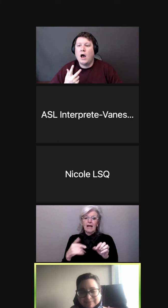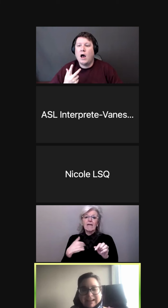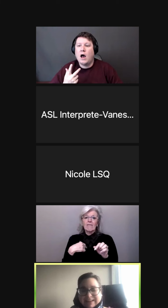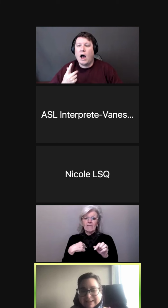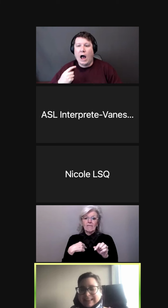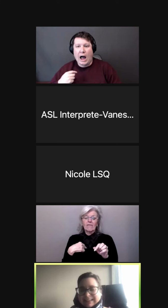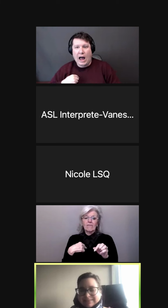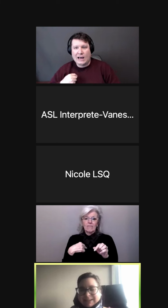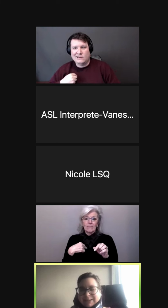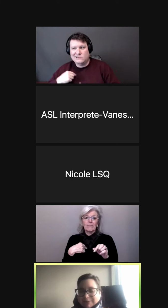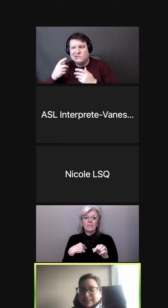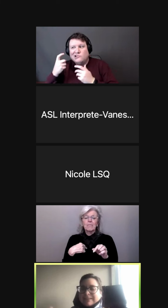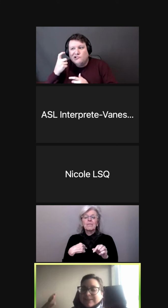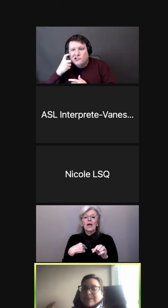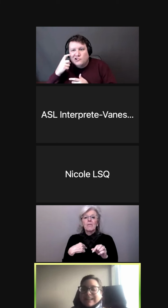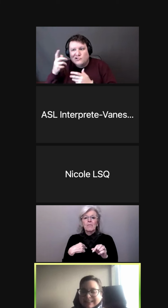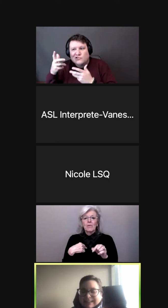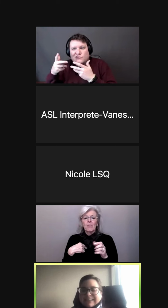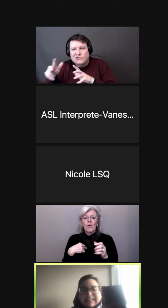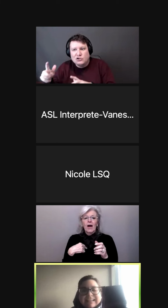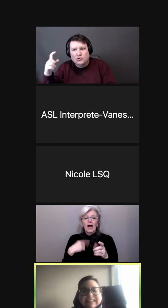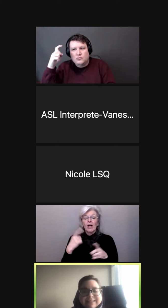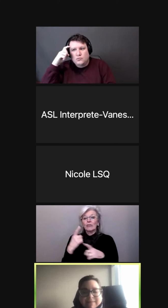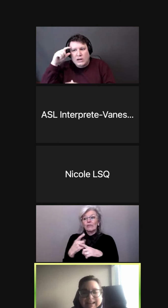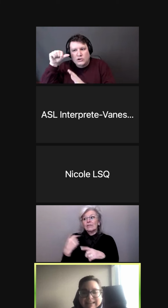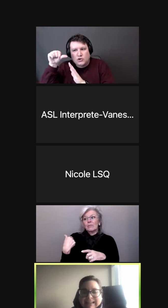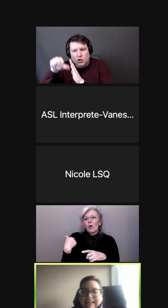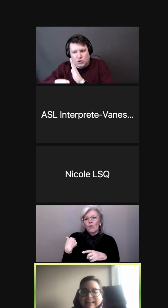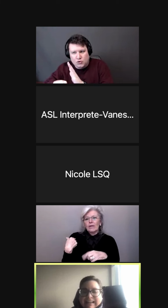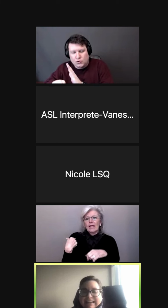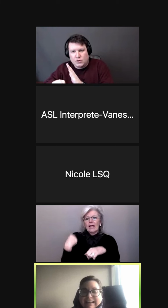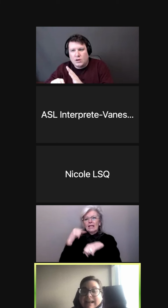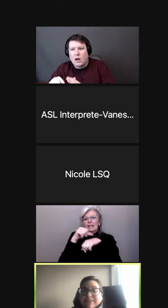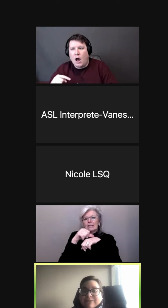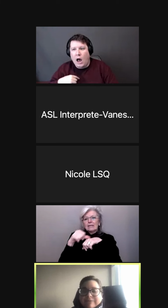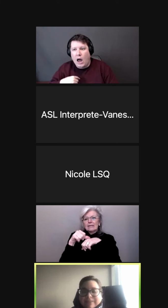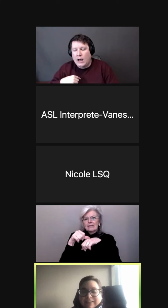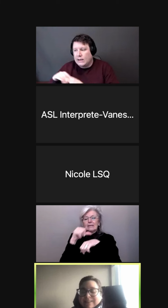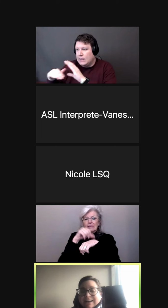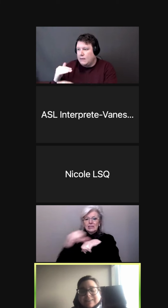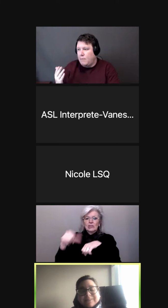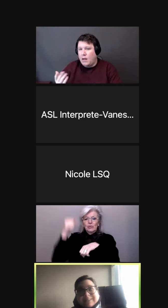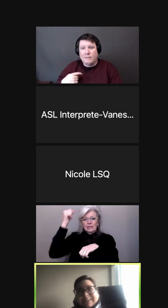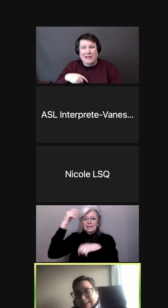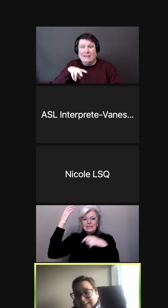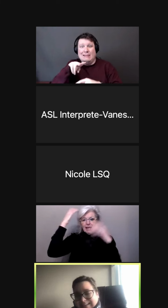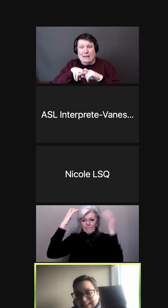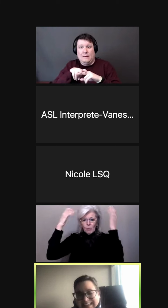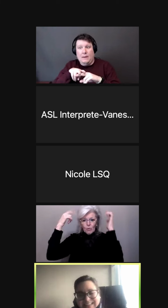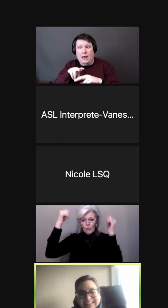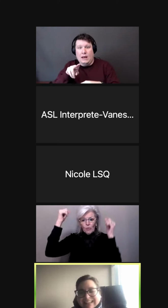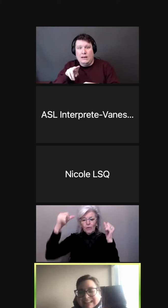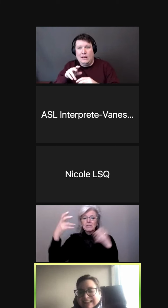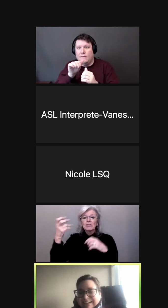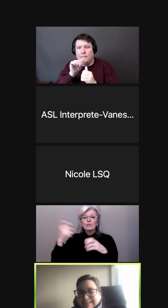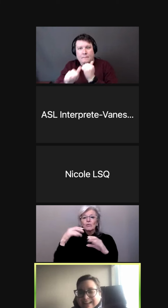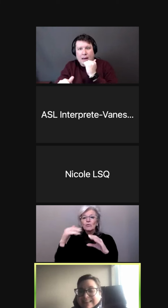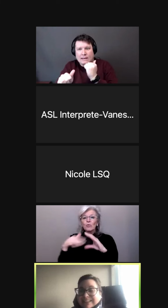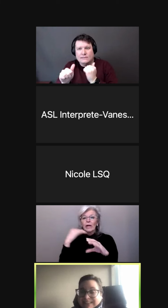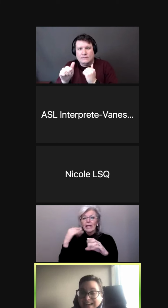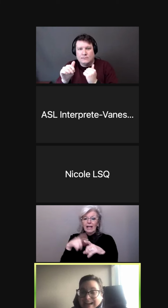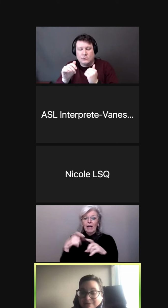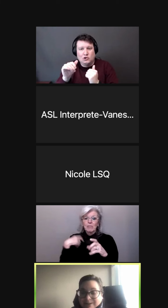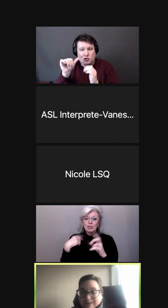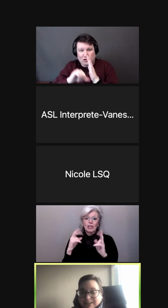spectacle et je me remettais de ma chirurgie au cerveau et j'ai reçu ce courriel quand j'étais dans mon lit